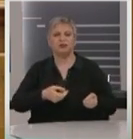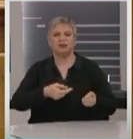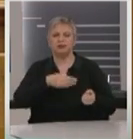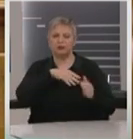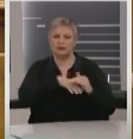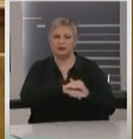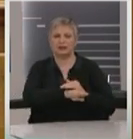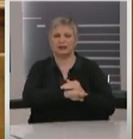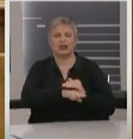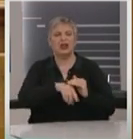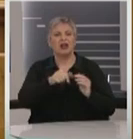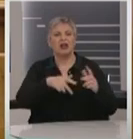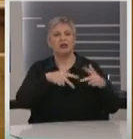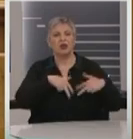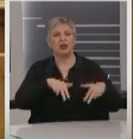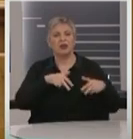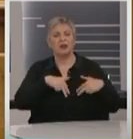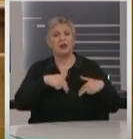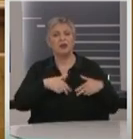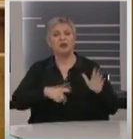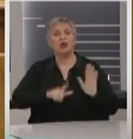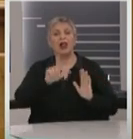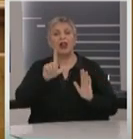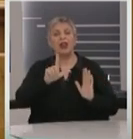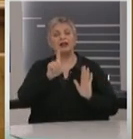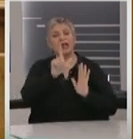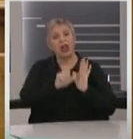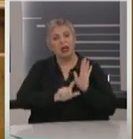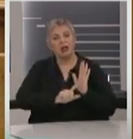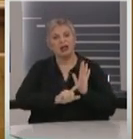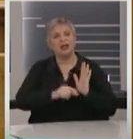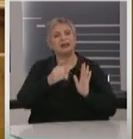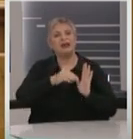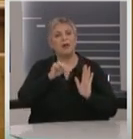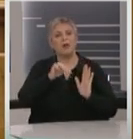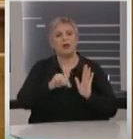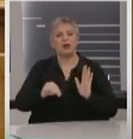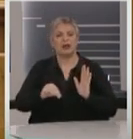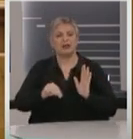υπουργών της συγκυβέρνησης τη λίστα Λαγκάρτ και τη λίστα Μπόργενς.